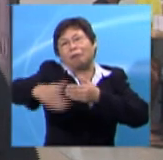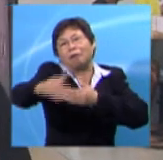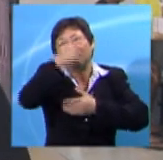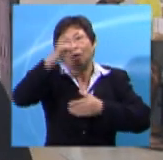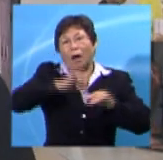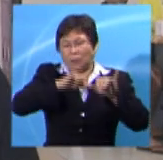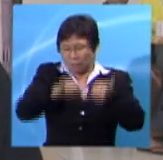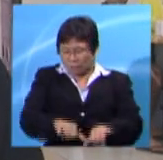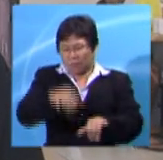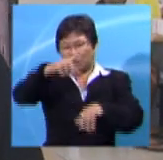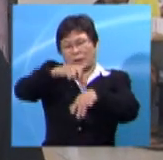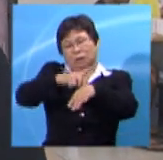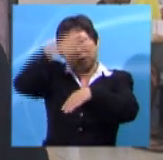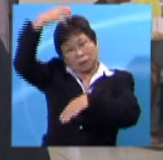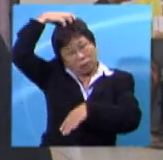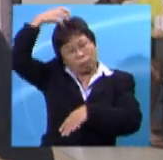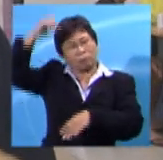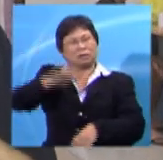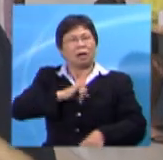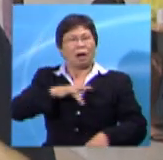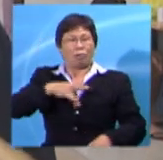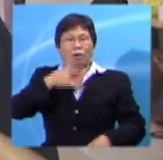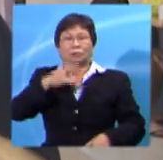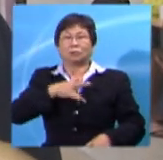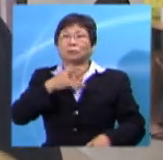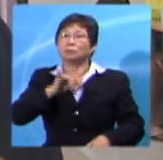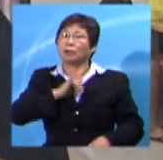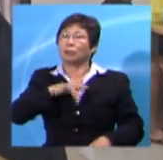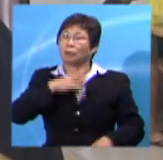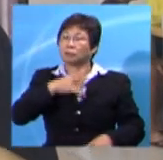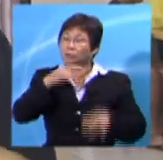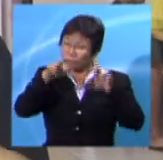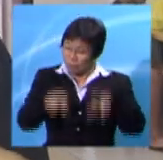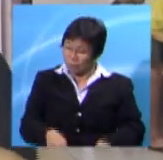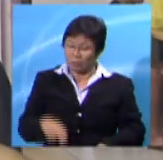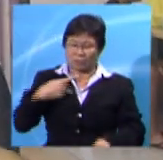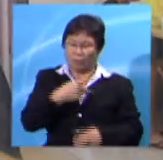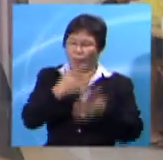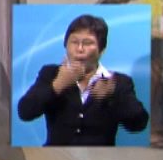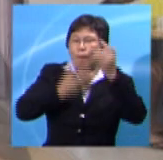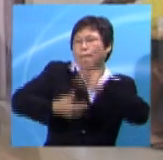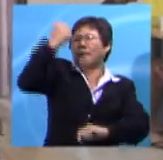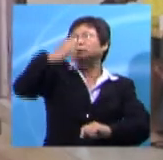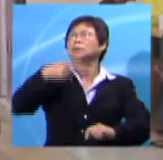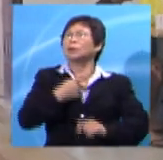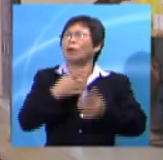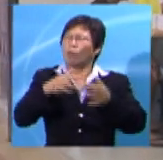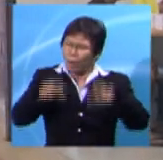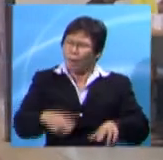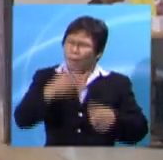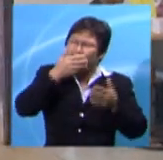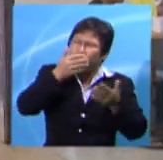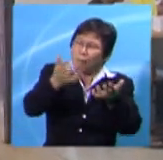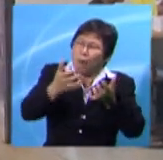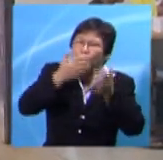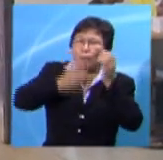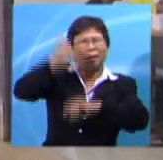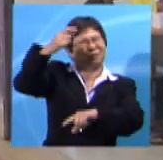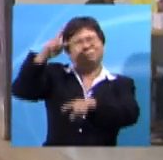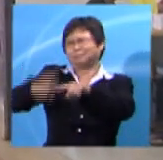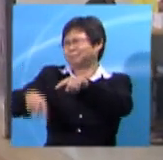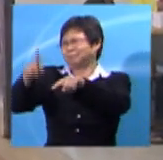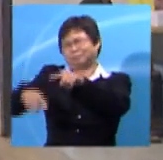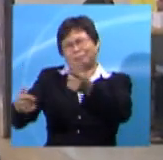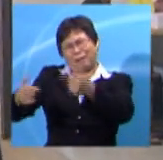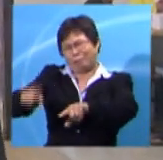I Staying In Selangor I rasa we sebagai rakyat kita nak yang terbaik So this kind of thing Shouldn't happen